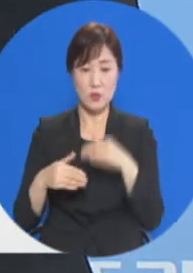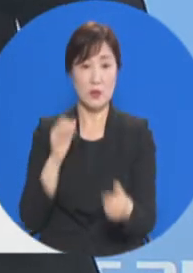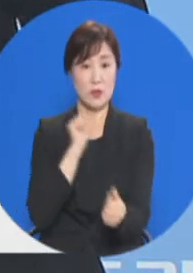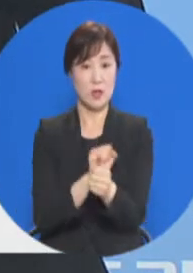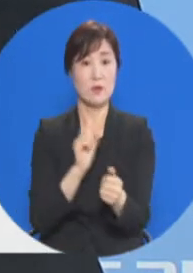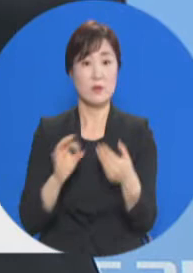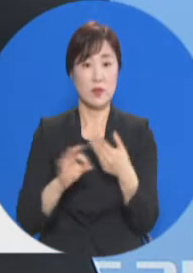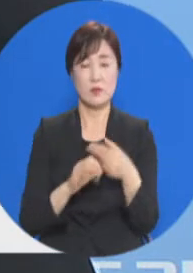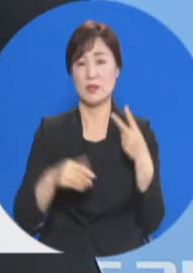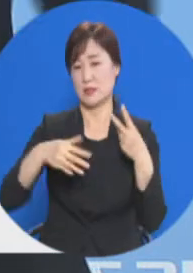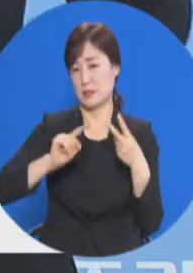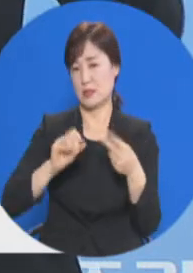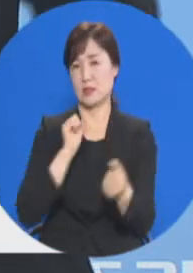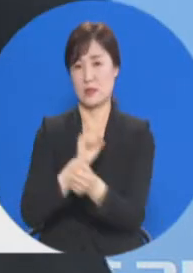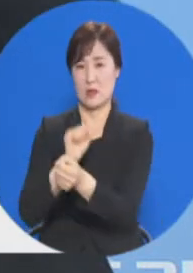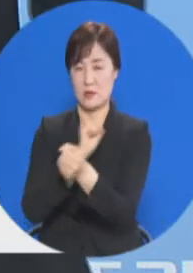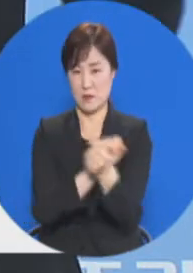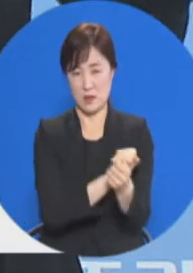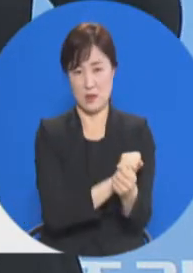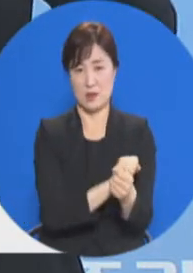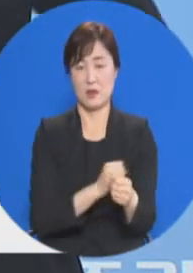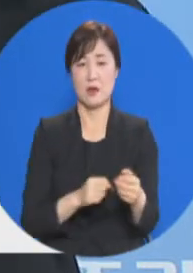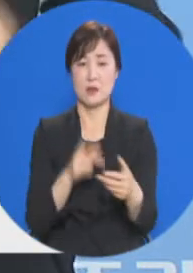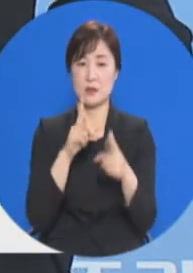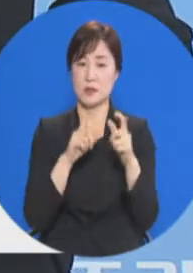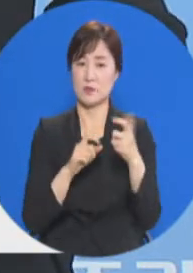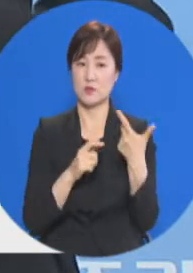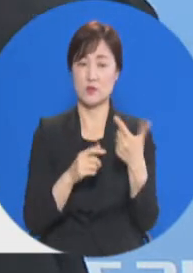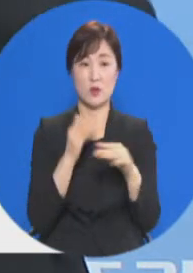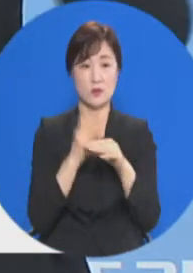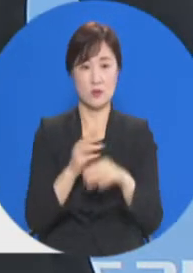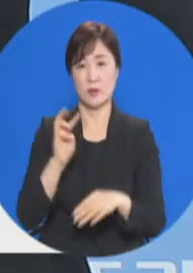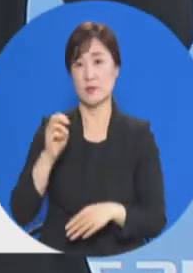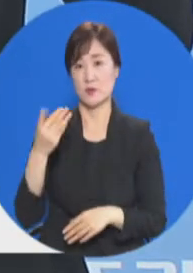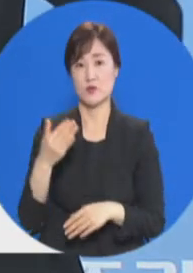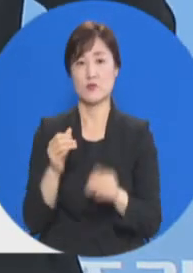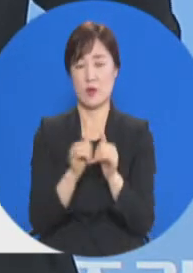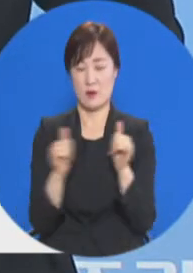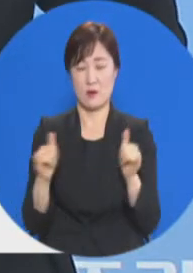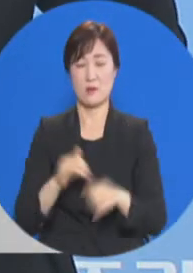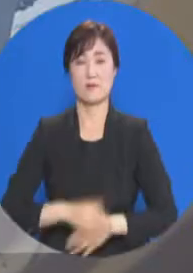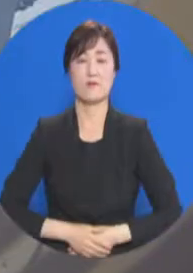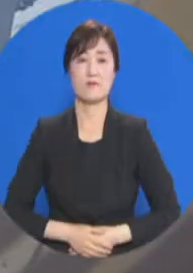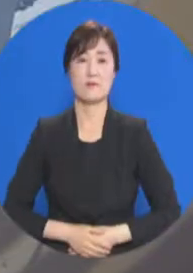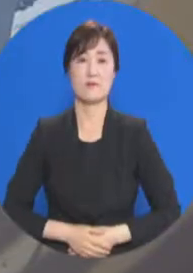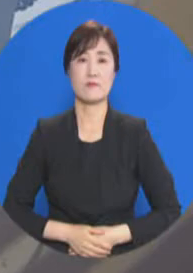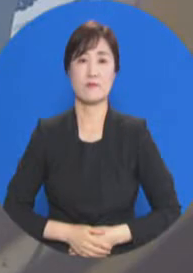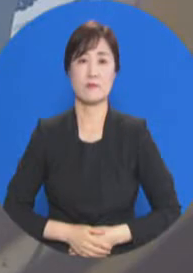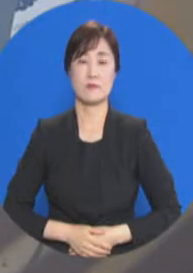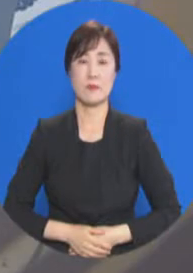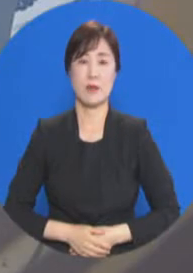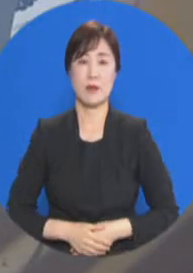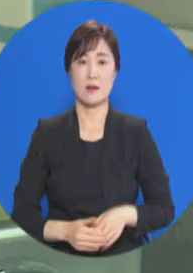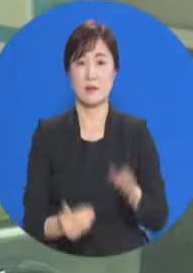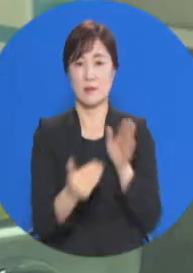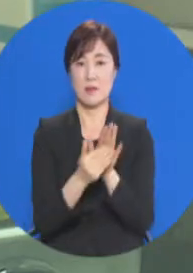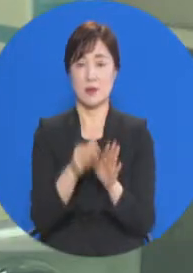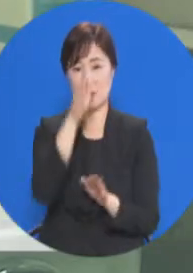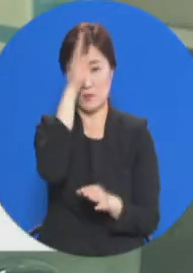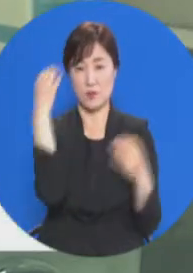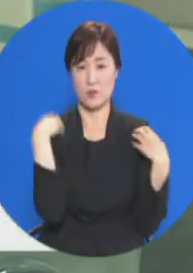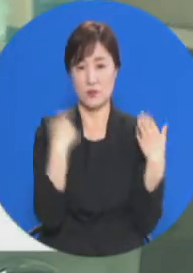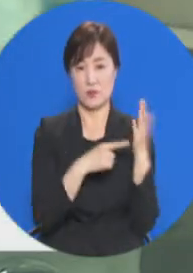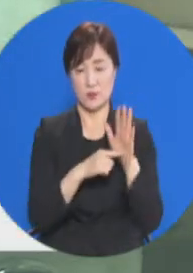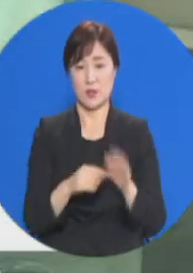2차 감염된 사례는 한 16건에 39명 정도로 저희들이 추정하고 있습니다. 방역당국은 증상은